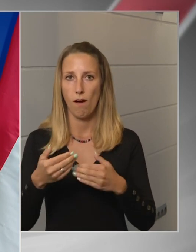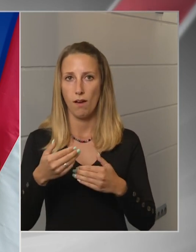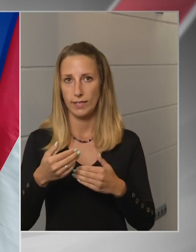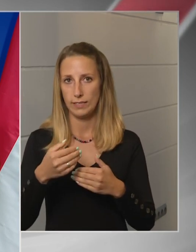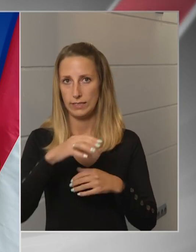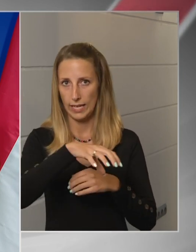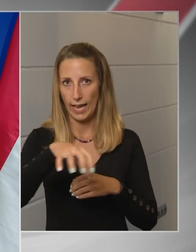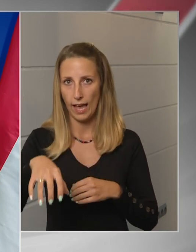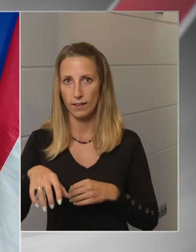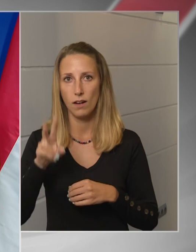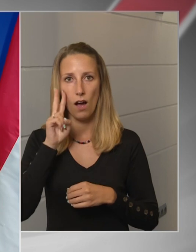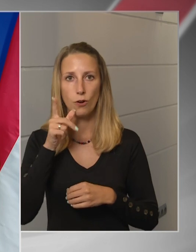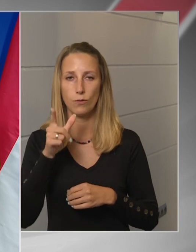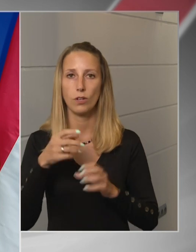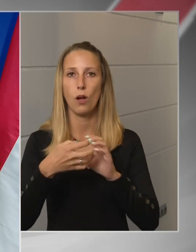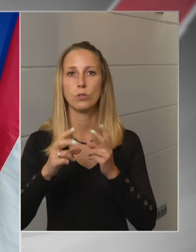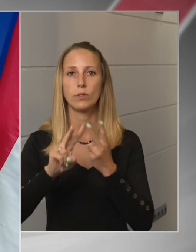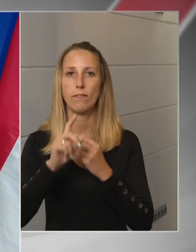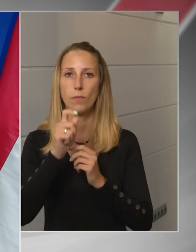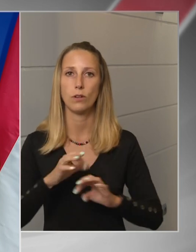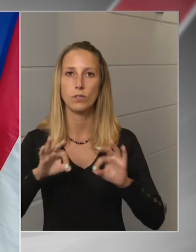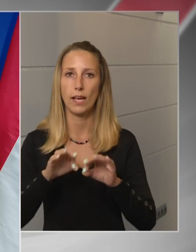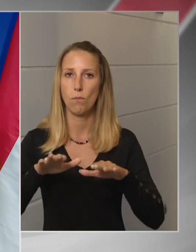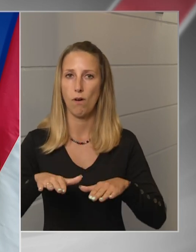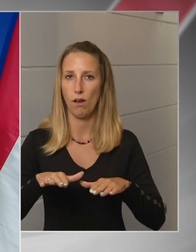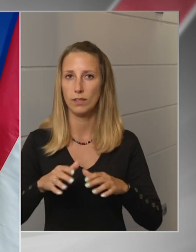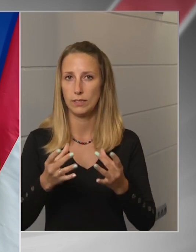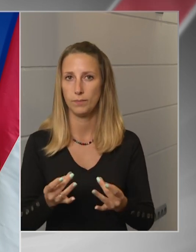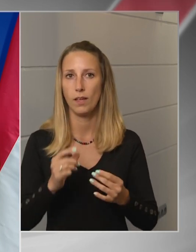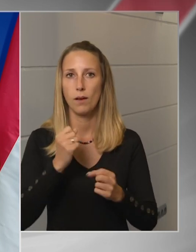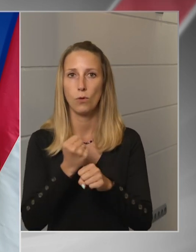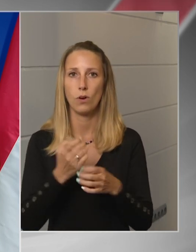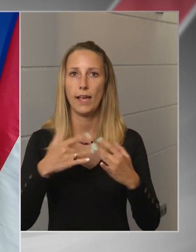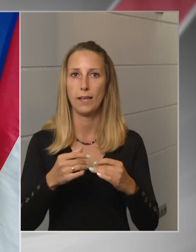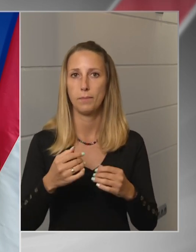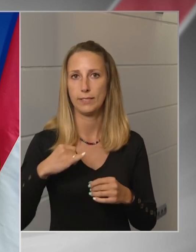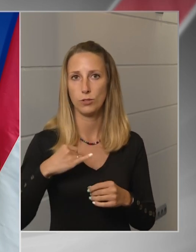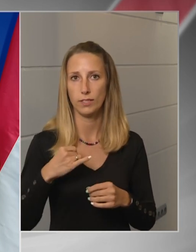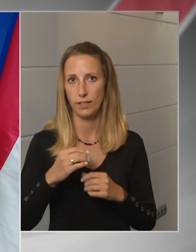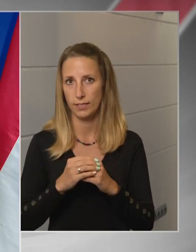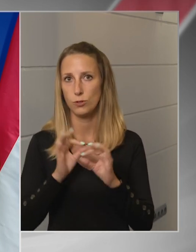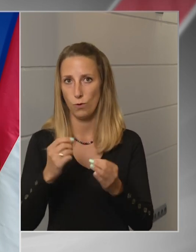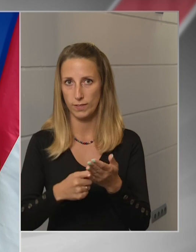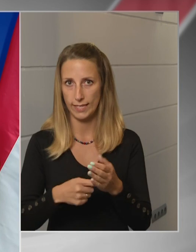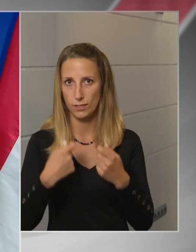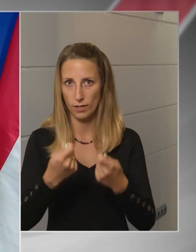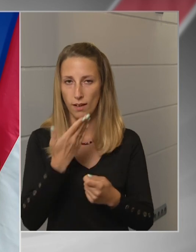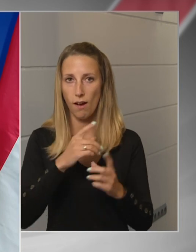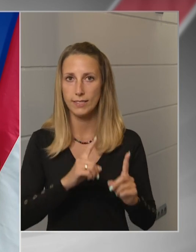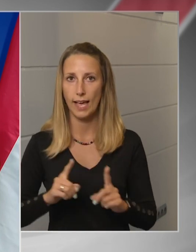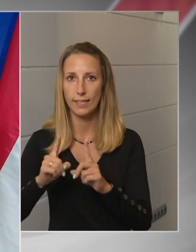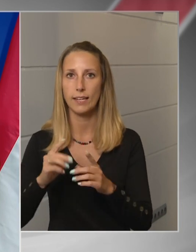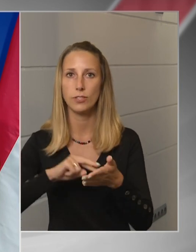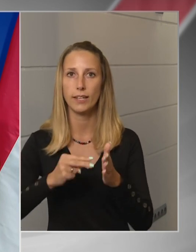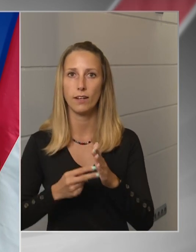ezek akkor fognak hosszú távon Magyarországon maradni, munkahelyet biztosítani és jó fizetést adni, hogyha ezt az átállást és ennek